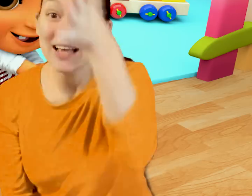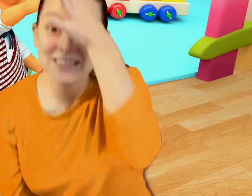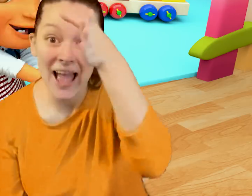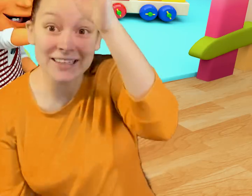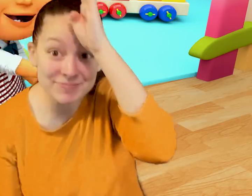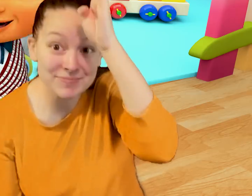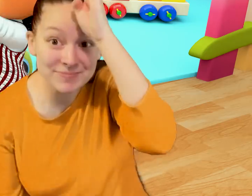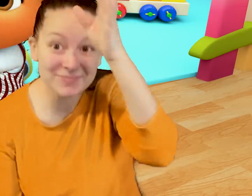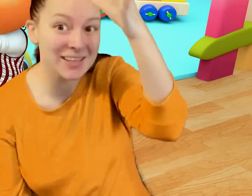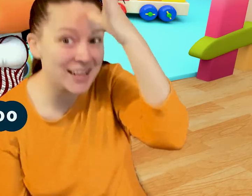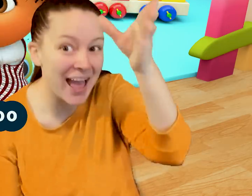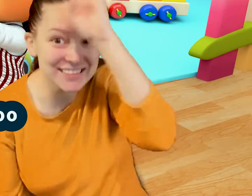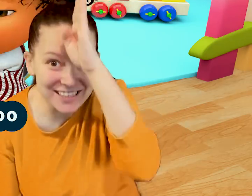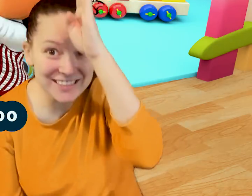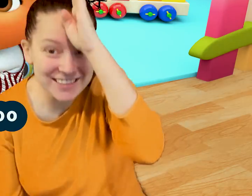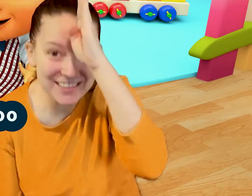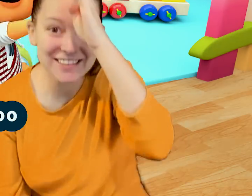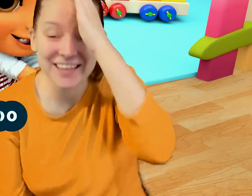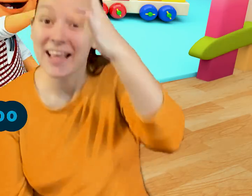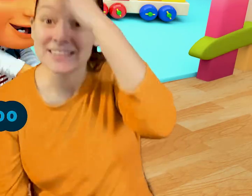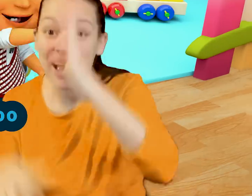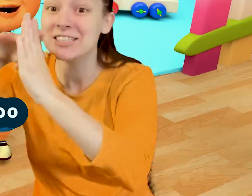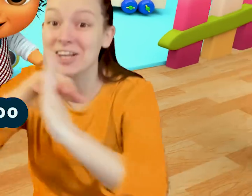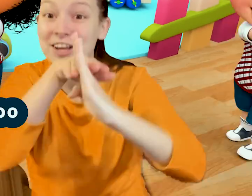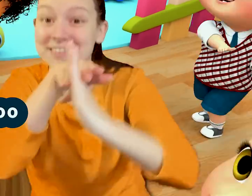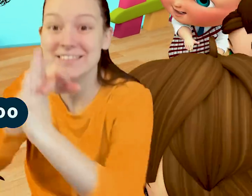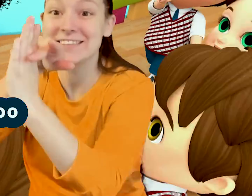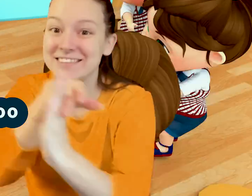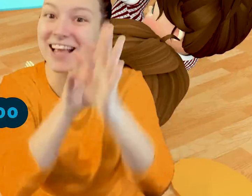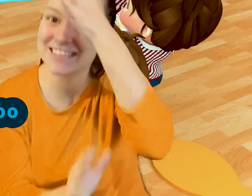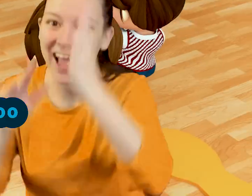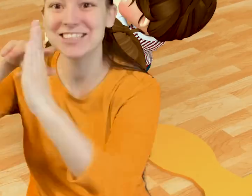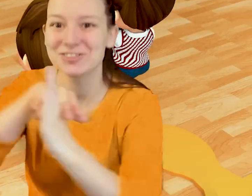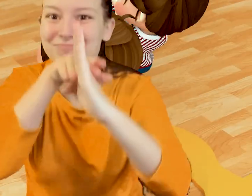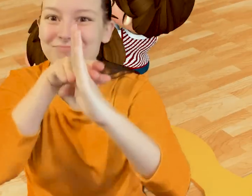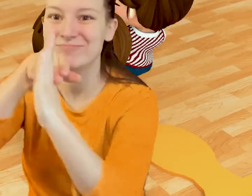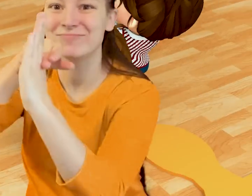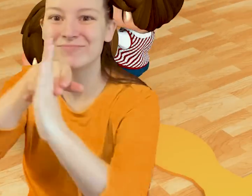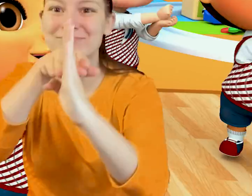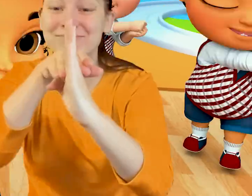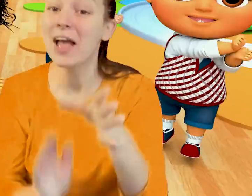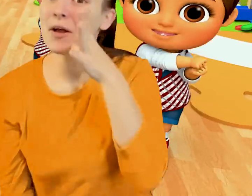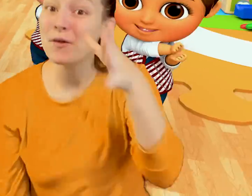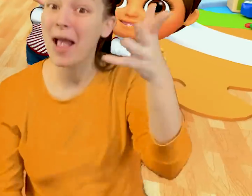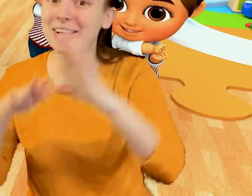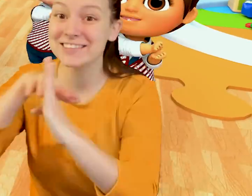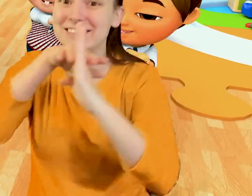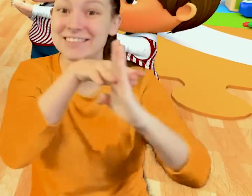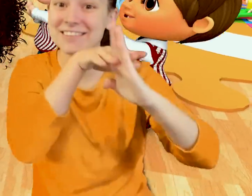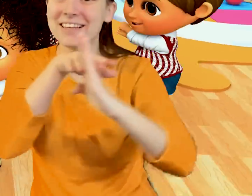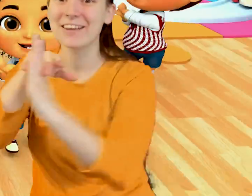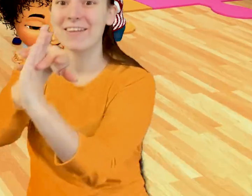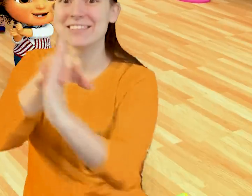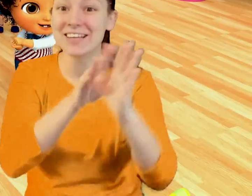daddy shark doo doo doo doo doo doo daddy shark doo doo doo dooo doo doo daddy shark doo doo doo doo doo doo daddy shark Grandma shark doo